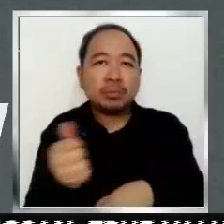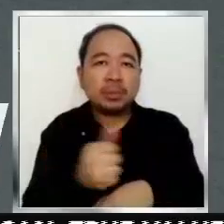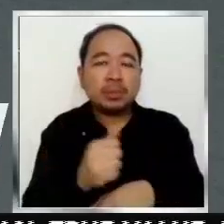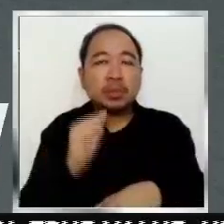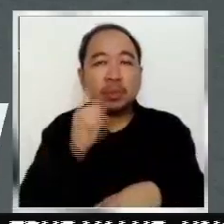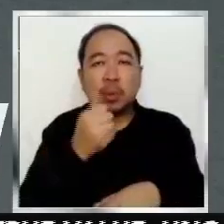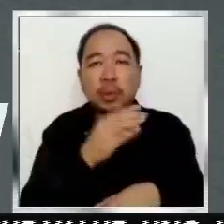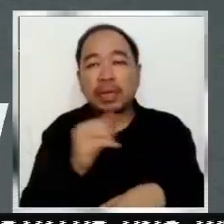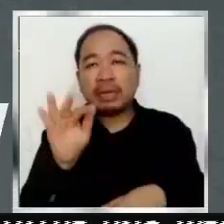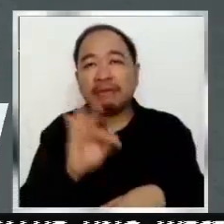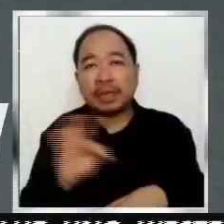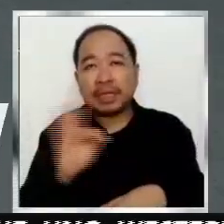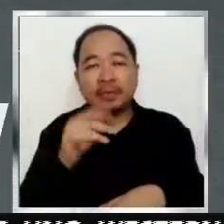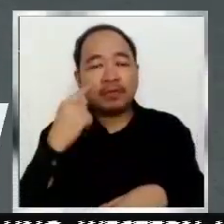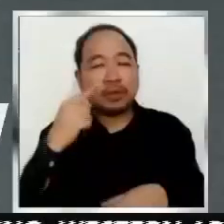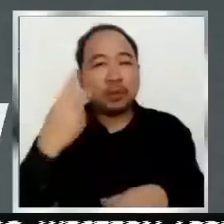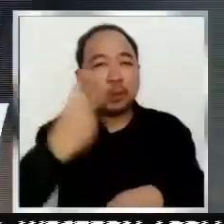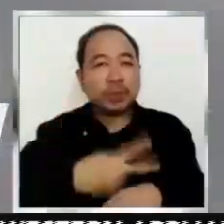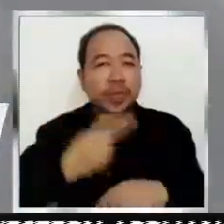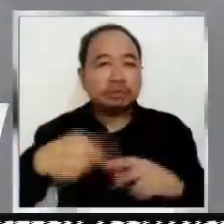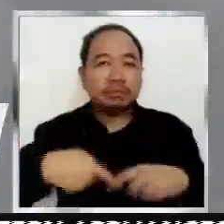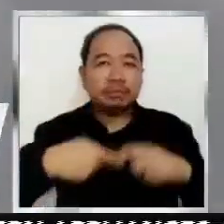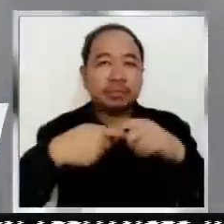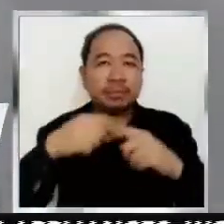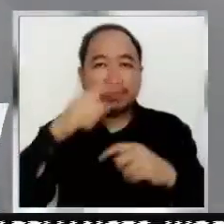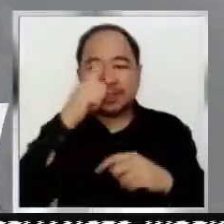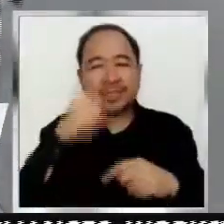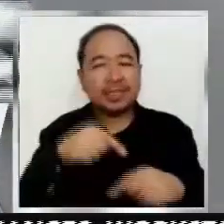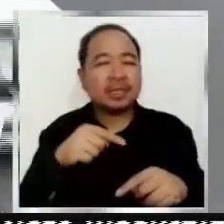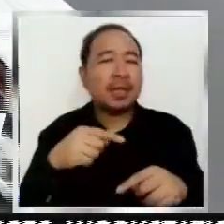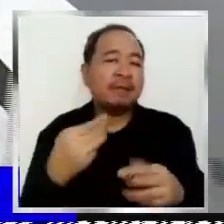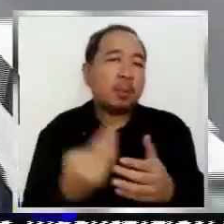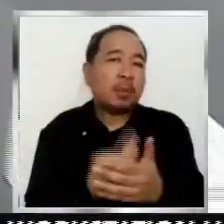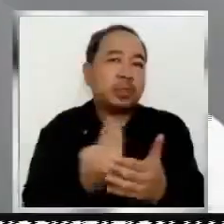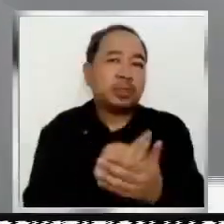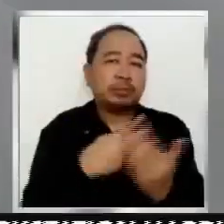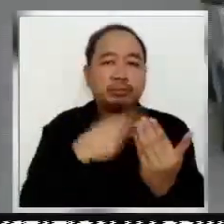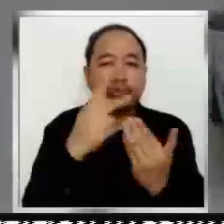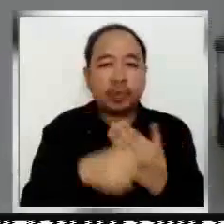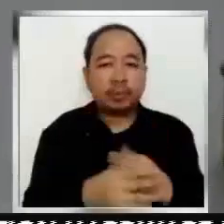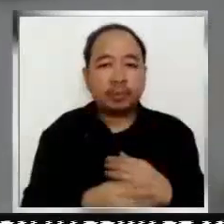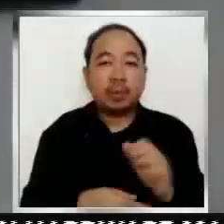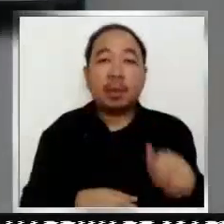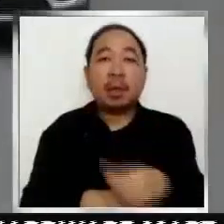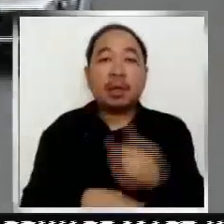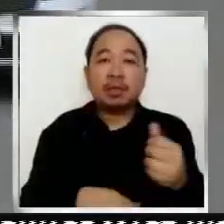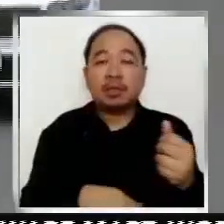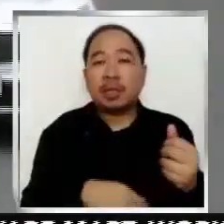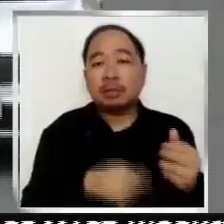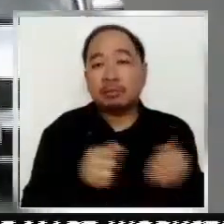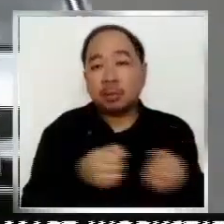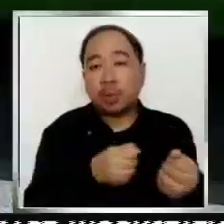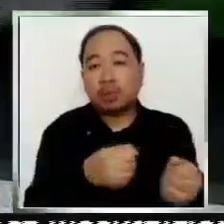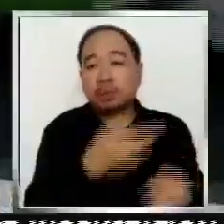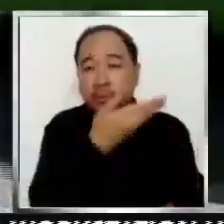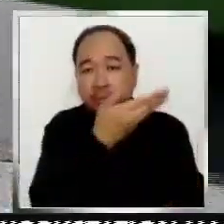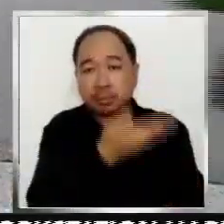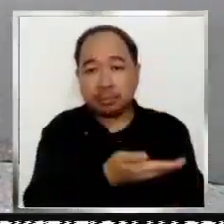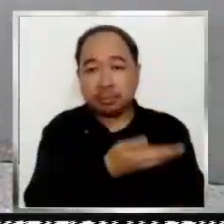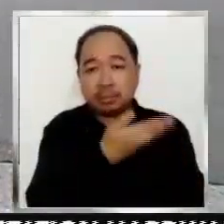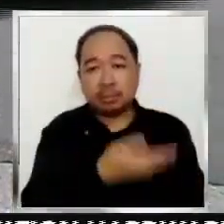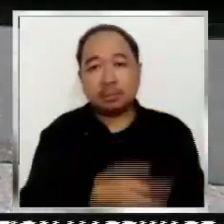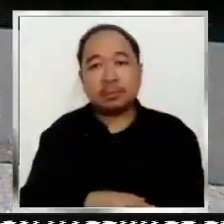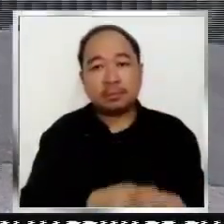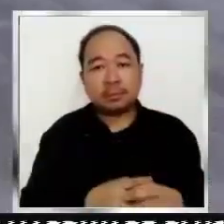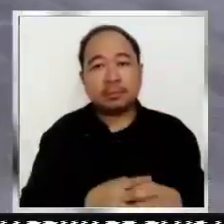pasada kontra sa PUV Modernization Program. Apektado rin ang ilang ruta sa Pasig, Quezon City, Caloocan, Baclaran, Alabang